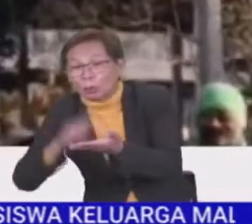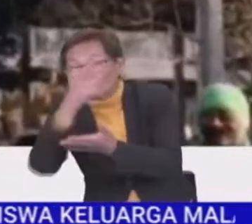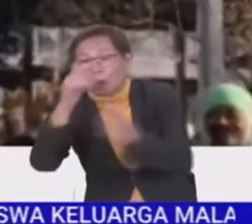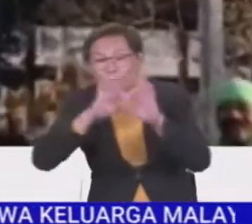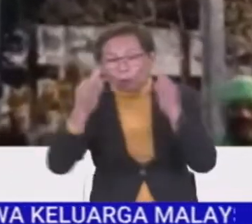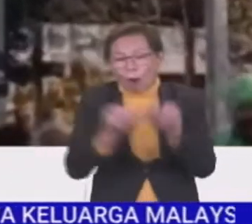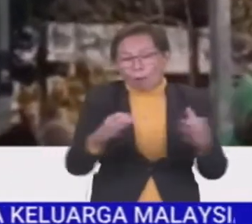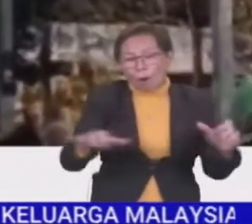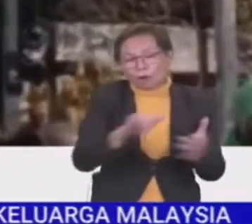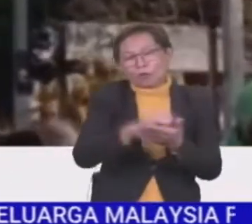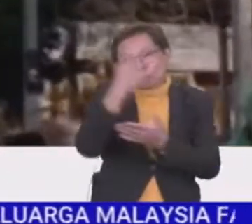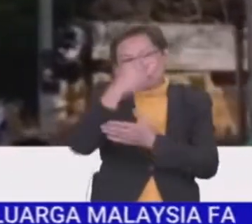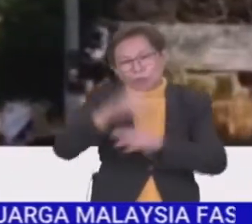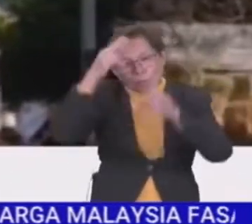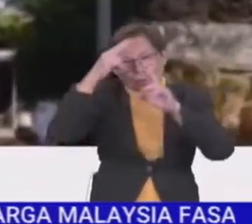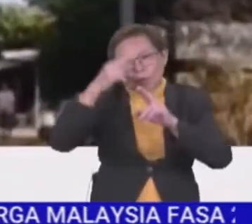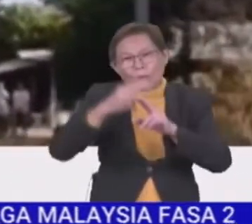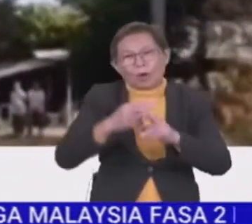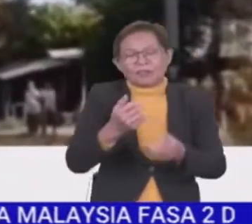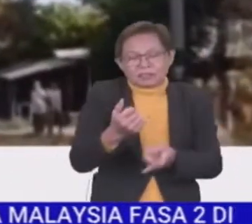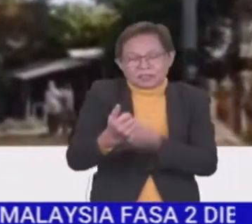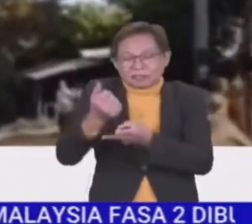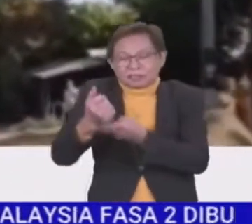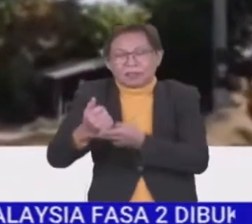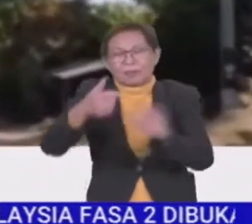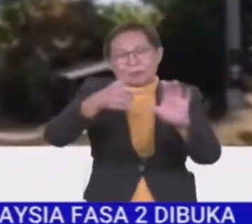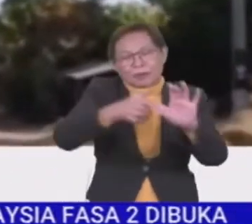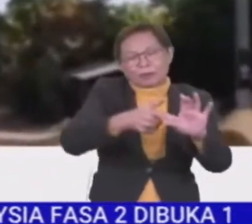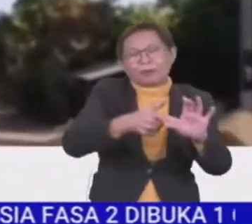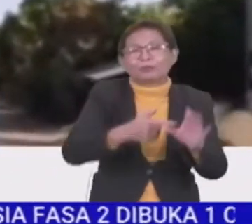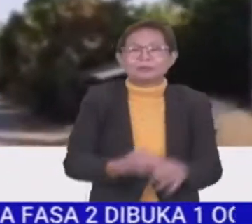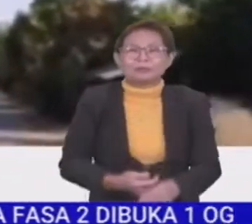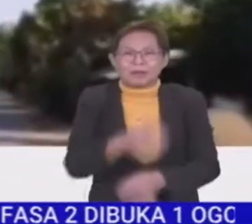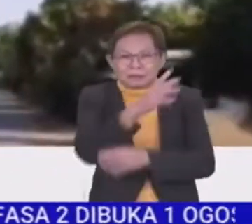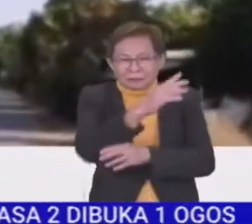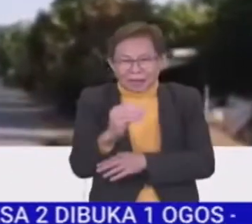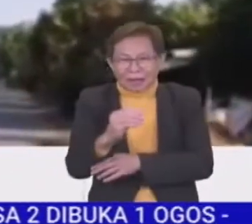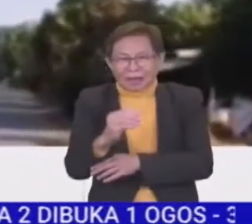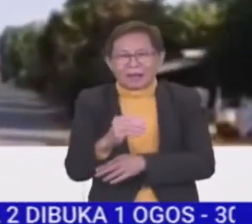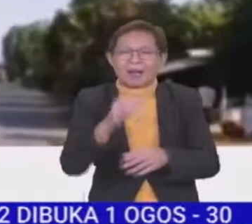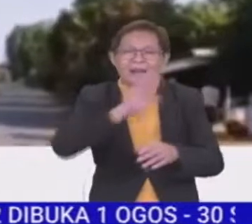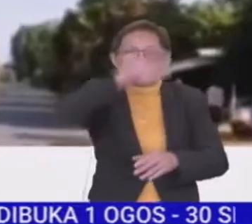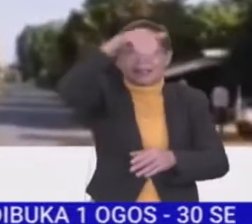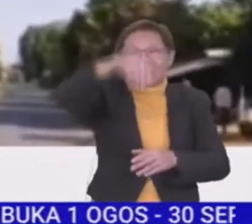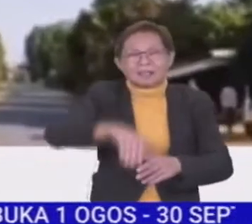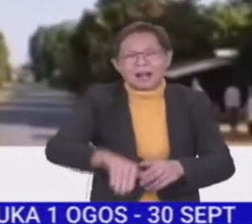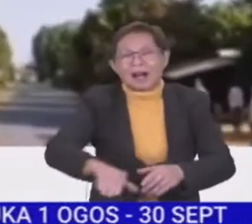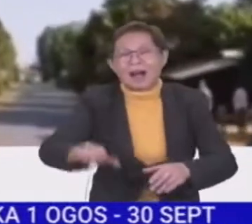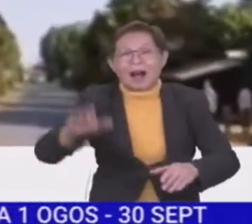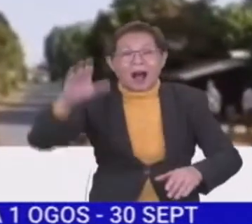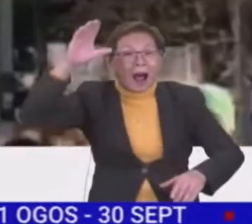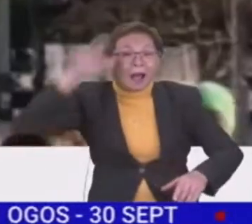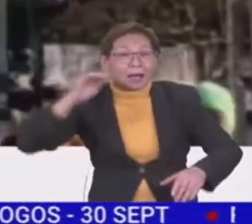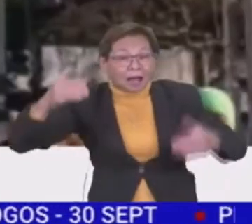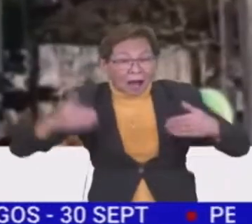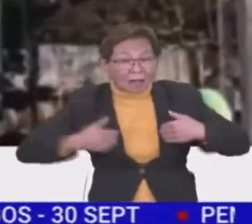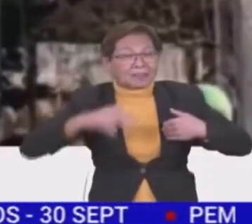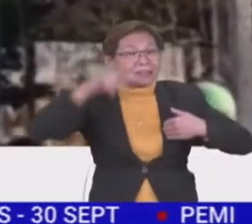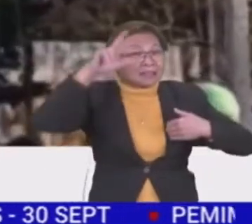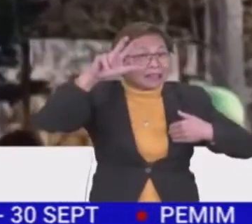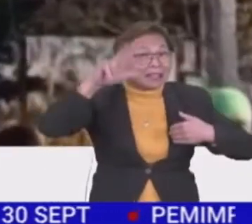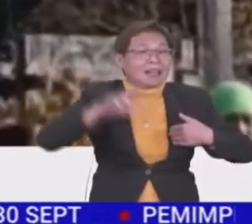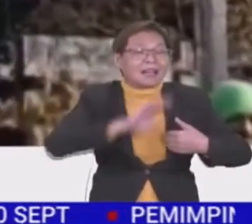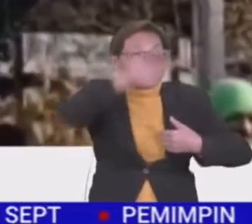itu berbuat demikian bagi menjimatkan kos bahan api dan petrol. Selain gajah jantan itu, terdapat 3 lagi